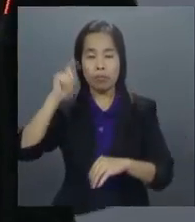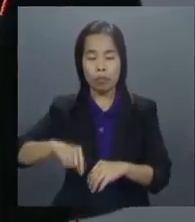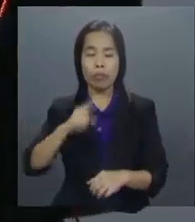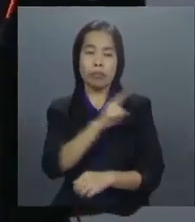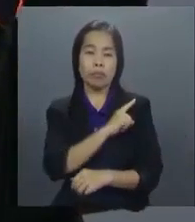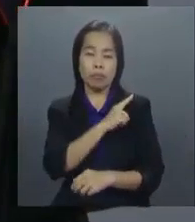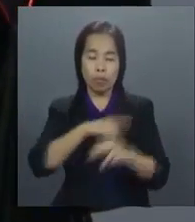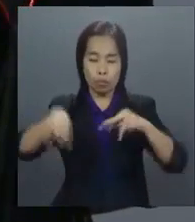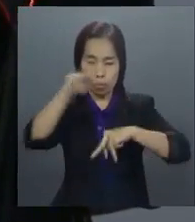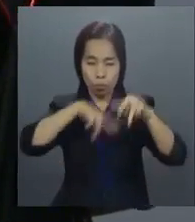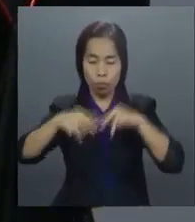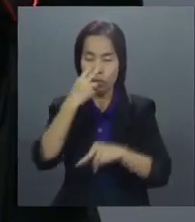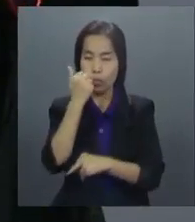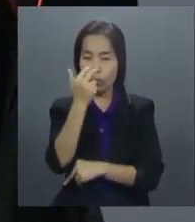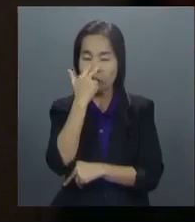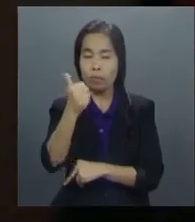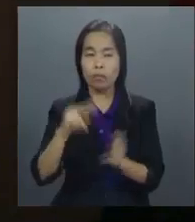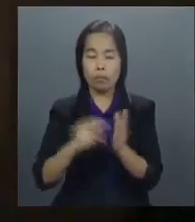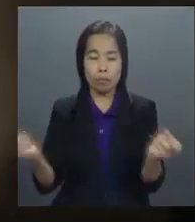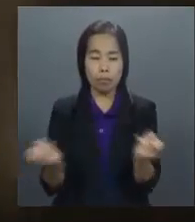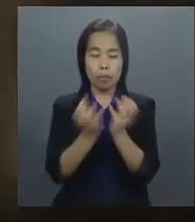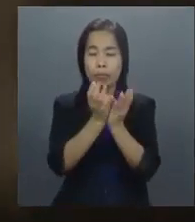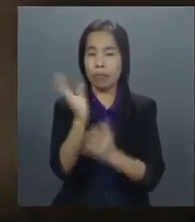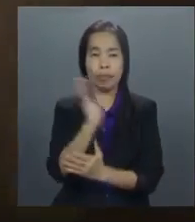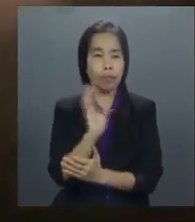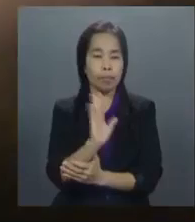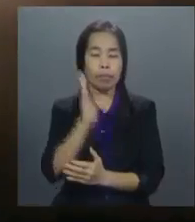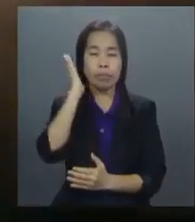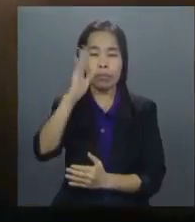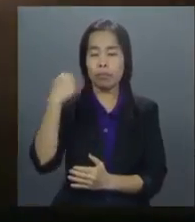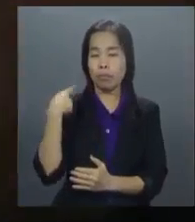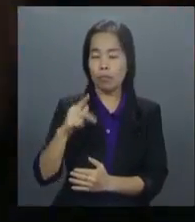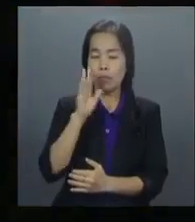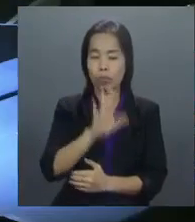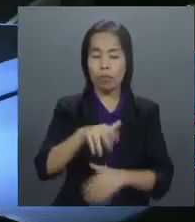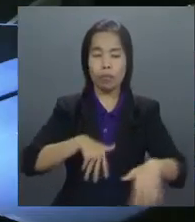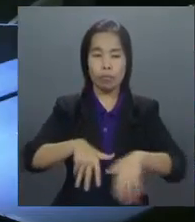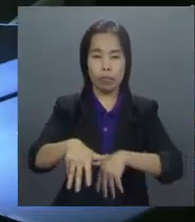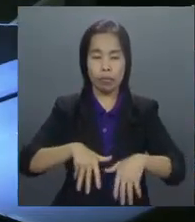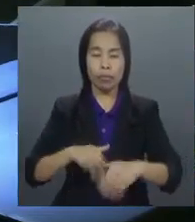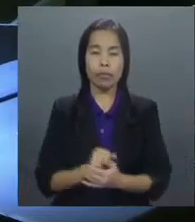างเท่าทันเพื่อไม่ให้กระทบเสถียรภาพและเป็นประโยชน์ต่อผู้บริโภคอย่างแท้จริ